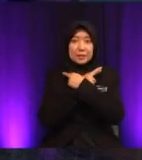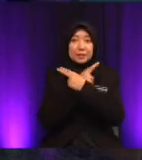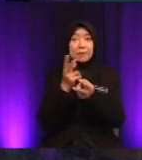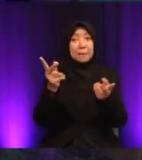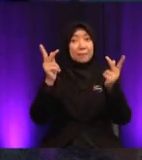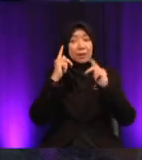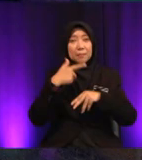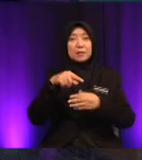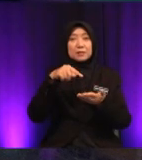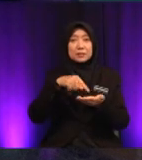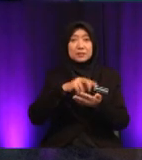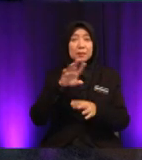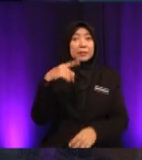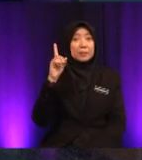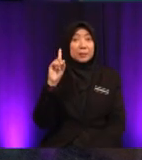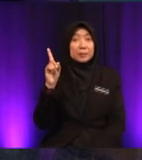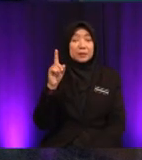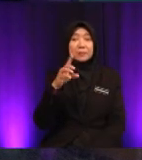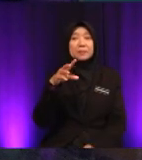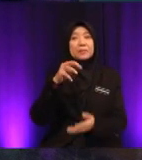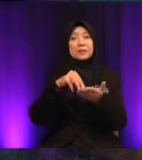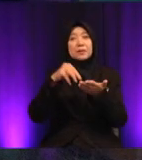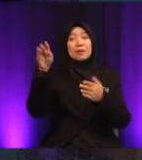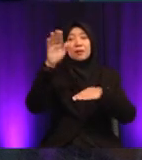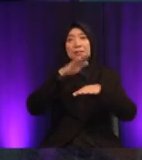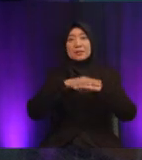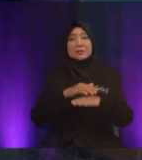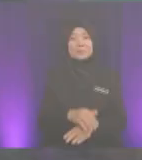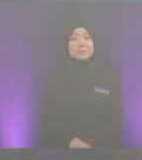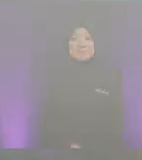ini jangan kemana-mana hanya dia Menengah Atas